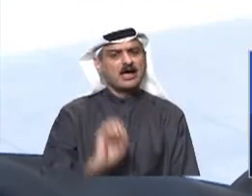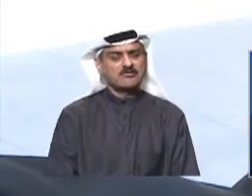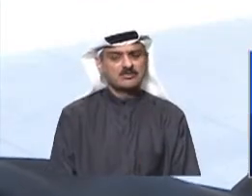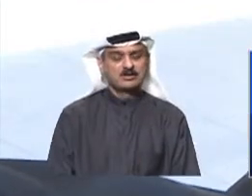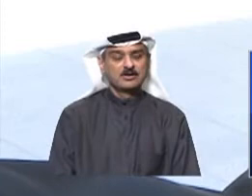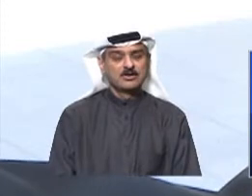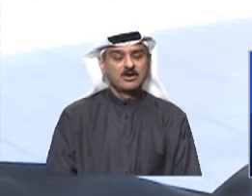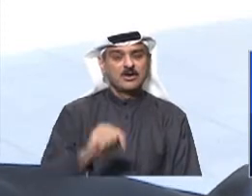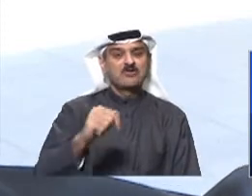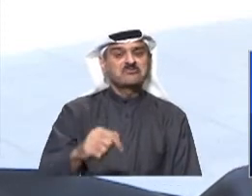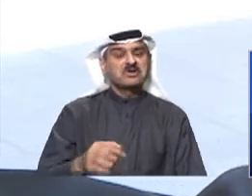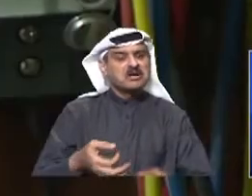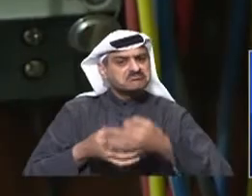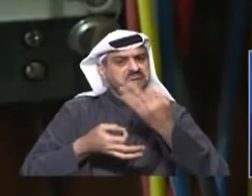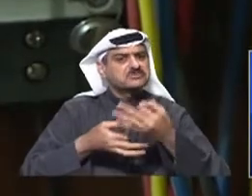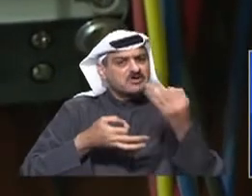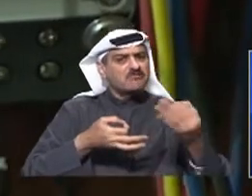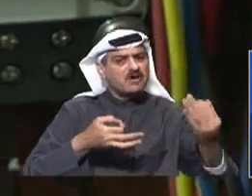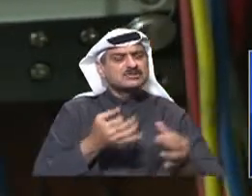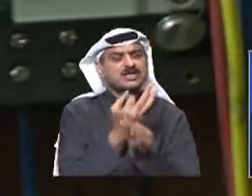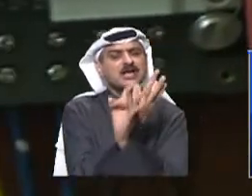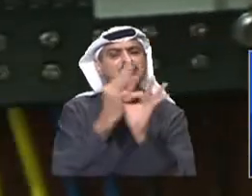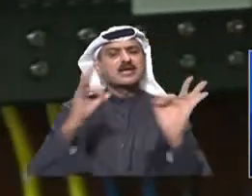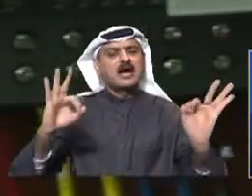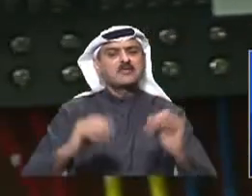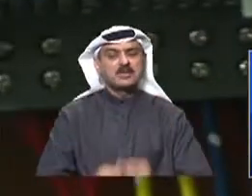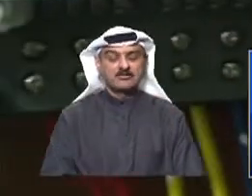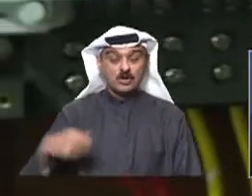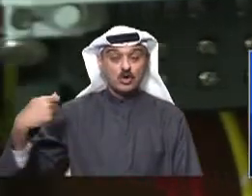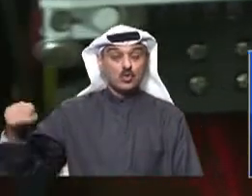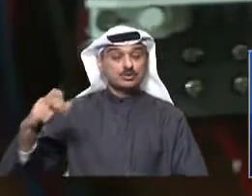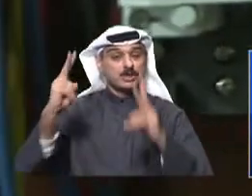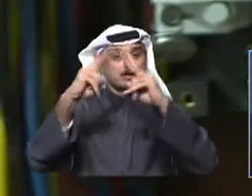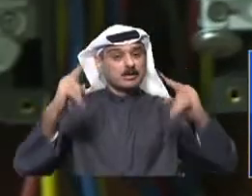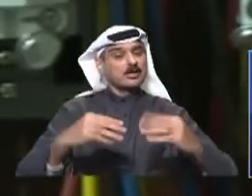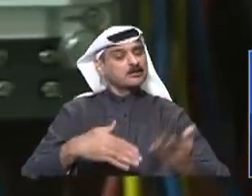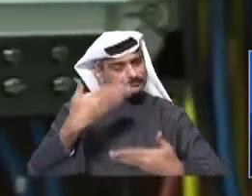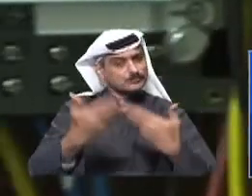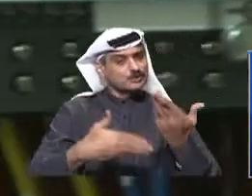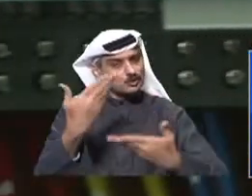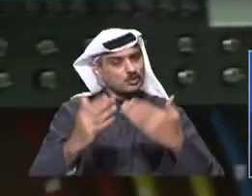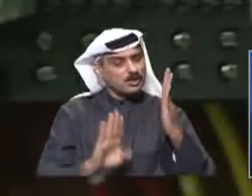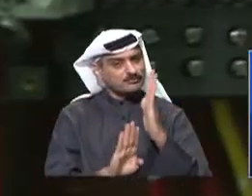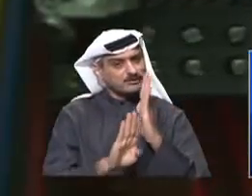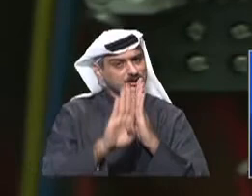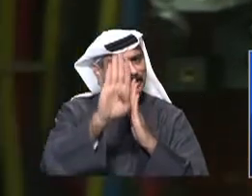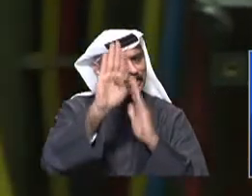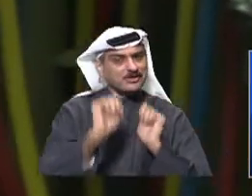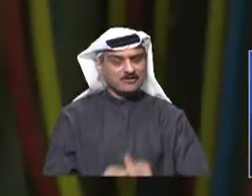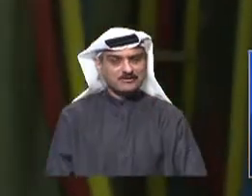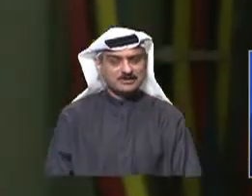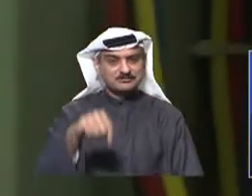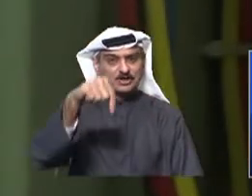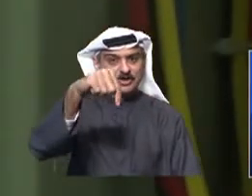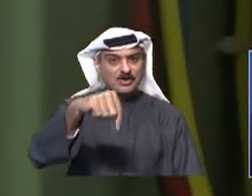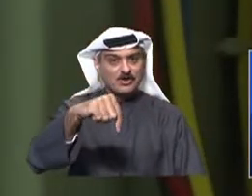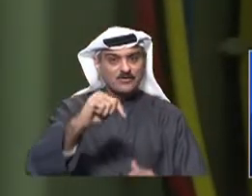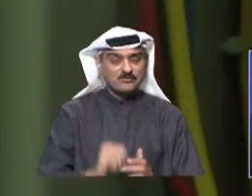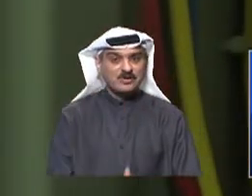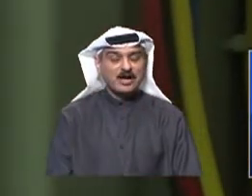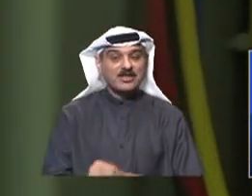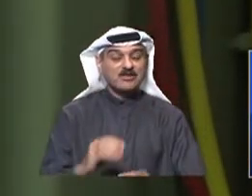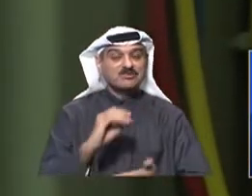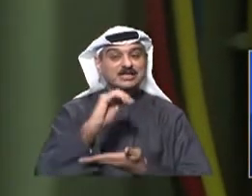يعني جميع تفاصيل استهلاكهم عامة. تحرص وزارة الكهرباء والماء على تطوير جميع الخدمات التي تقدمها للعملاء عن طريق